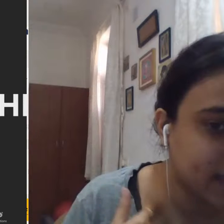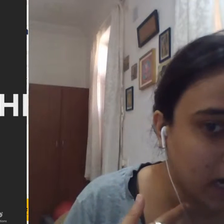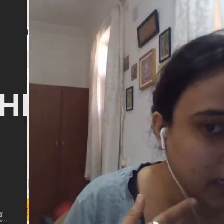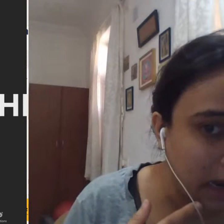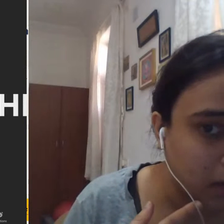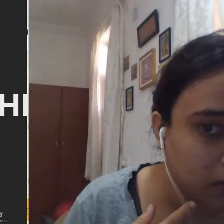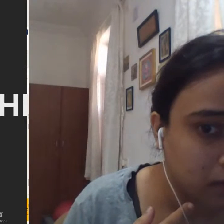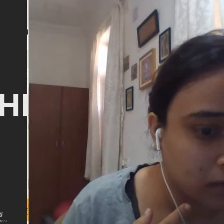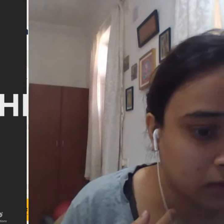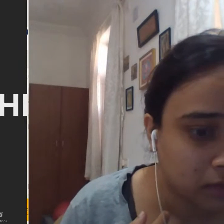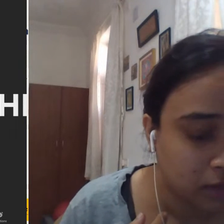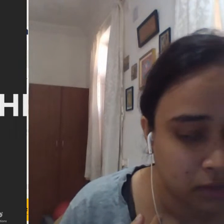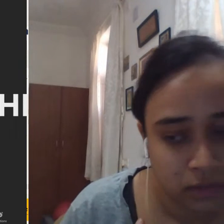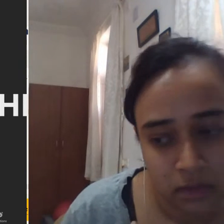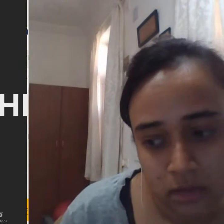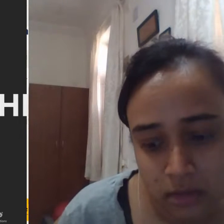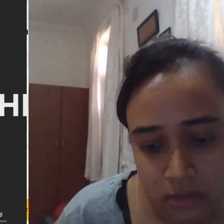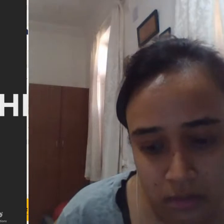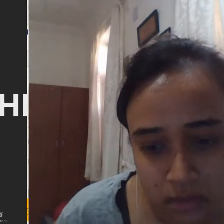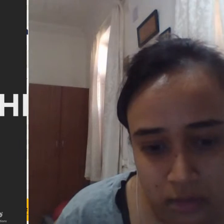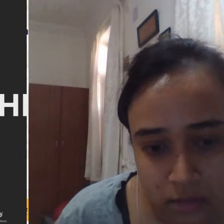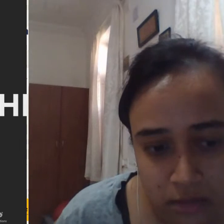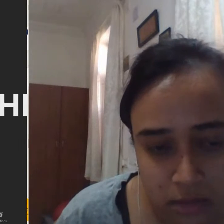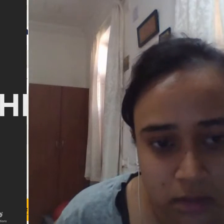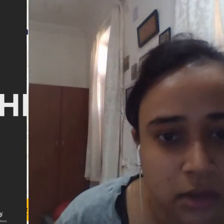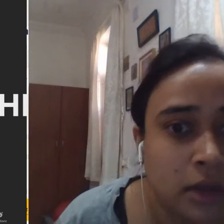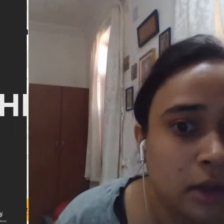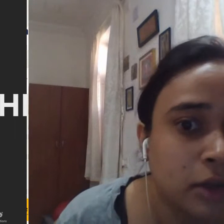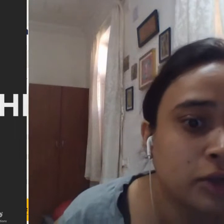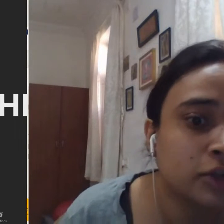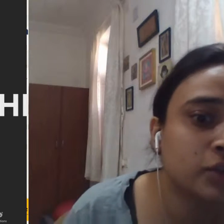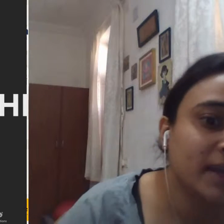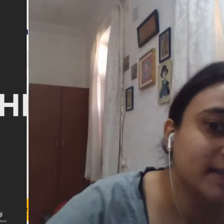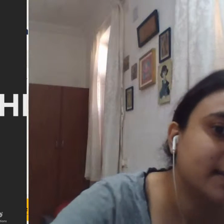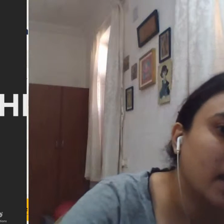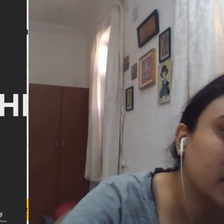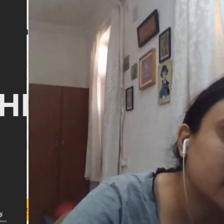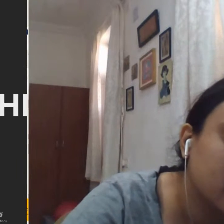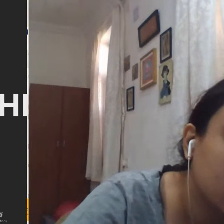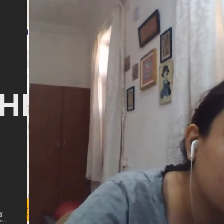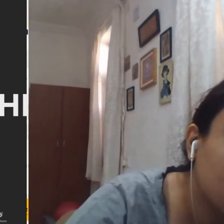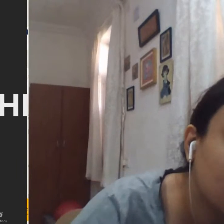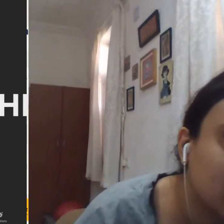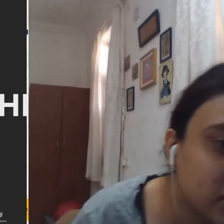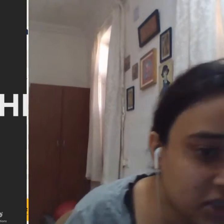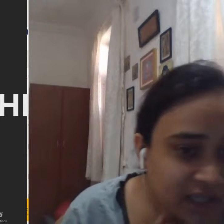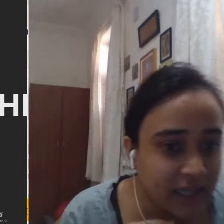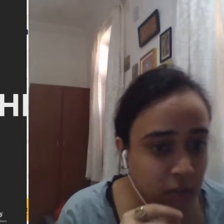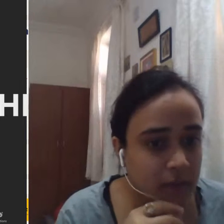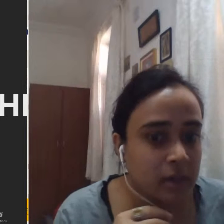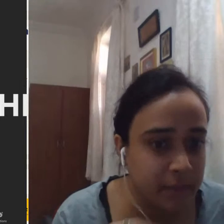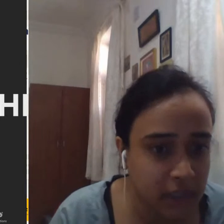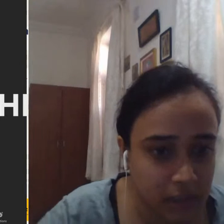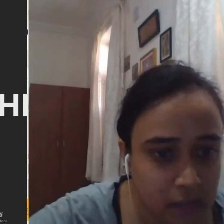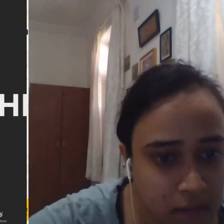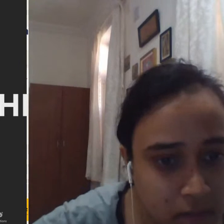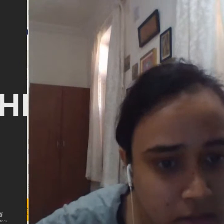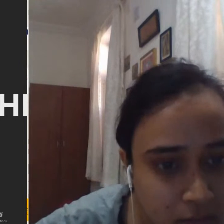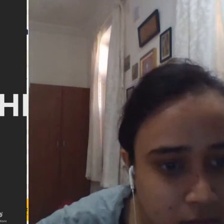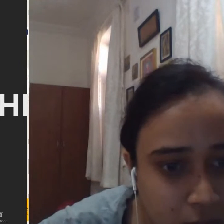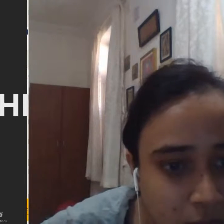निकिता का नंबर ग्रुप में डाला. हेलो हेलो निकिता मैम. ये सुन भी नहीं रही